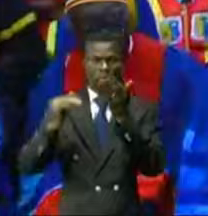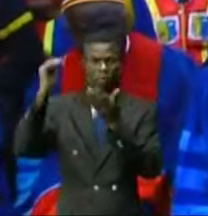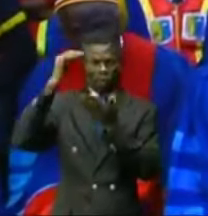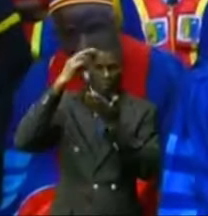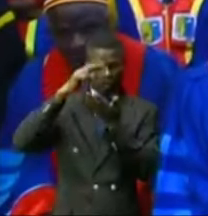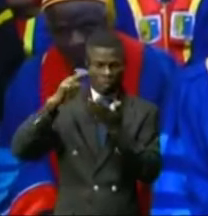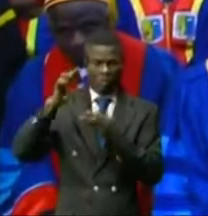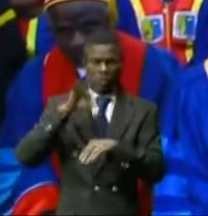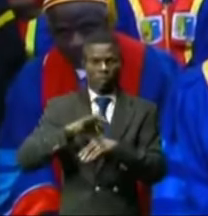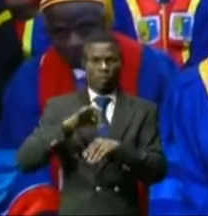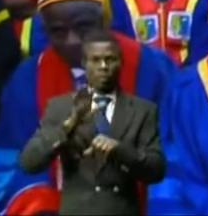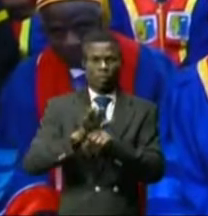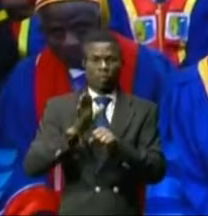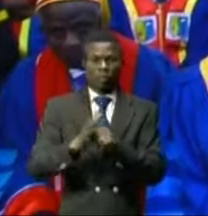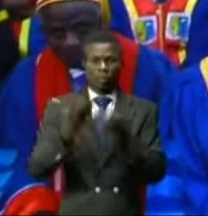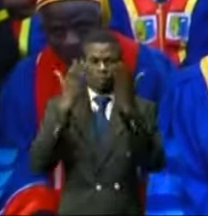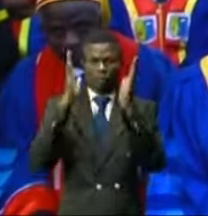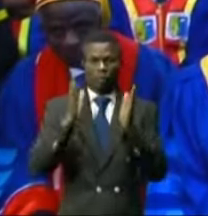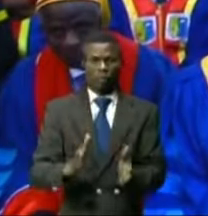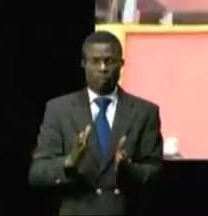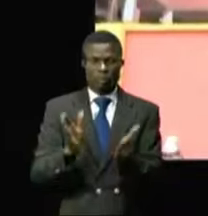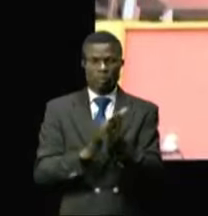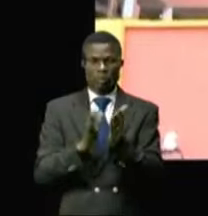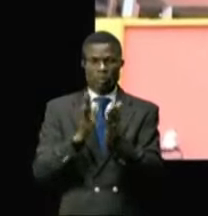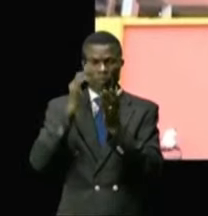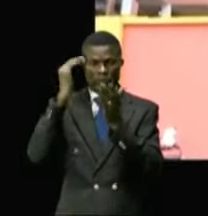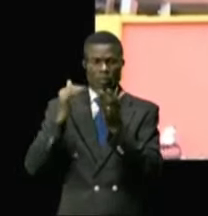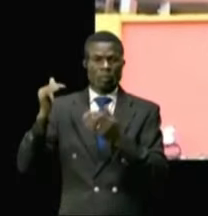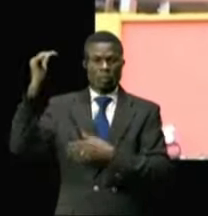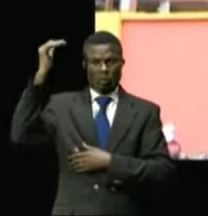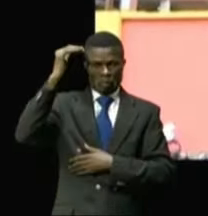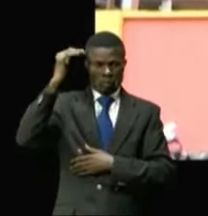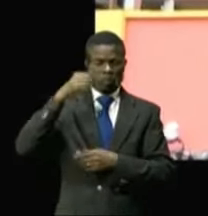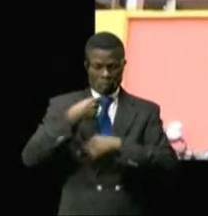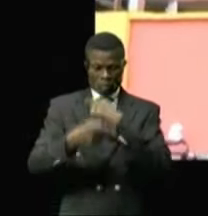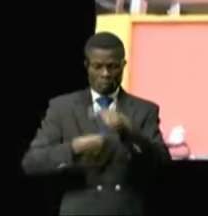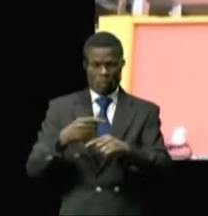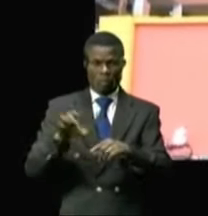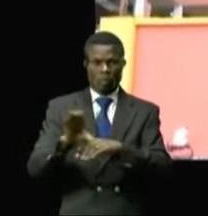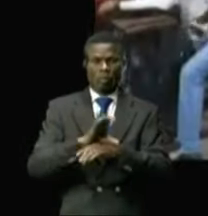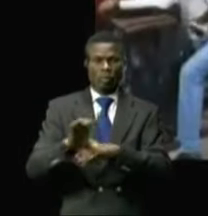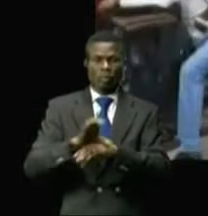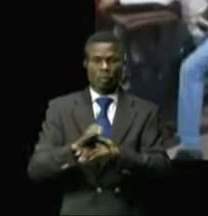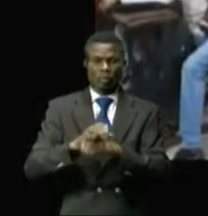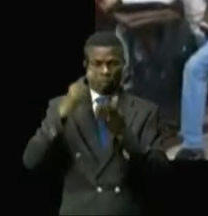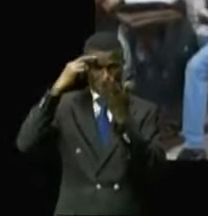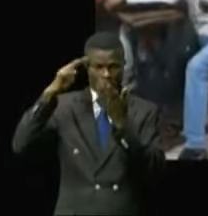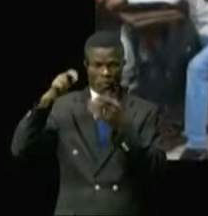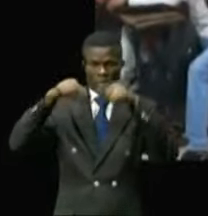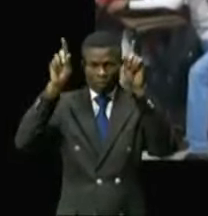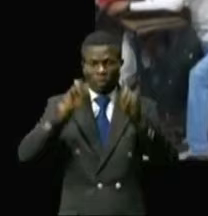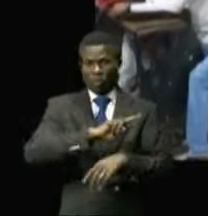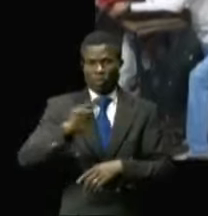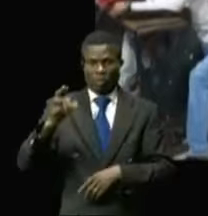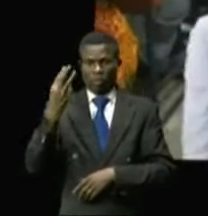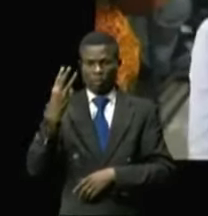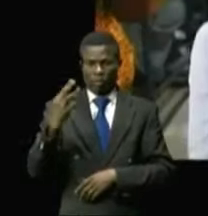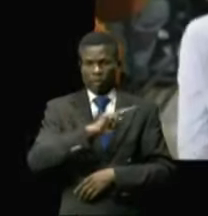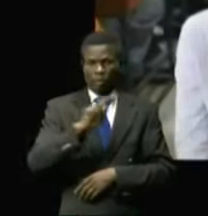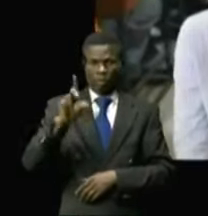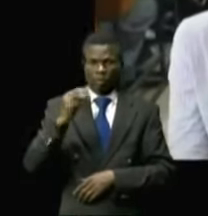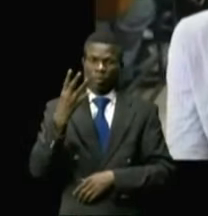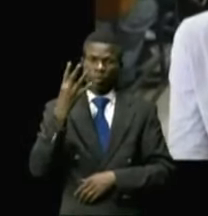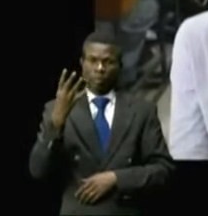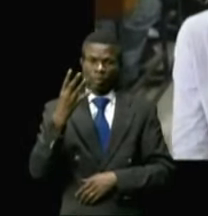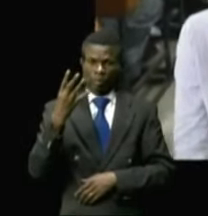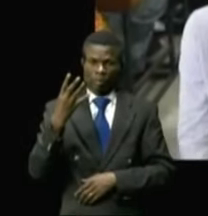l'occasion pour plusieurs universités et instituts supérieurs de démarrer avec les activités académiques 2023-2024, cadre